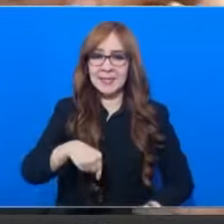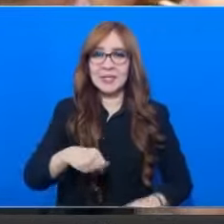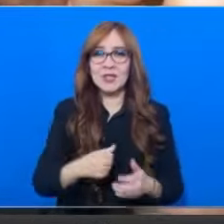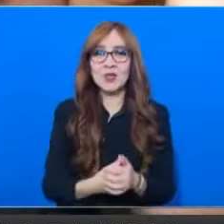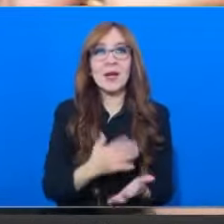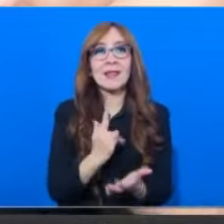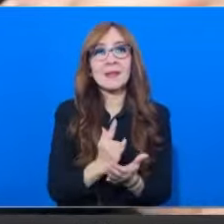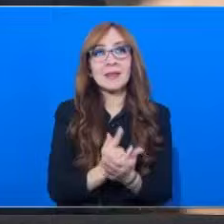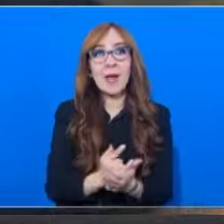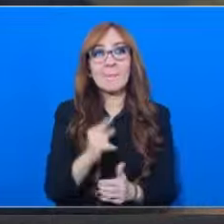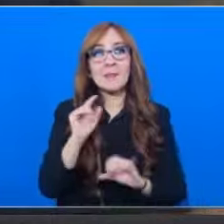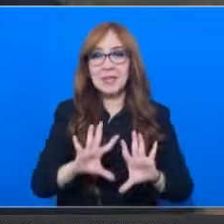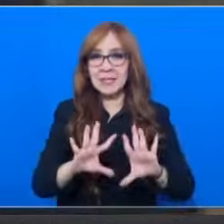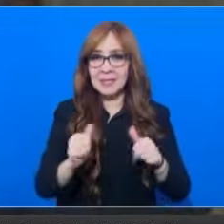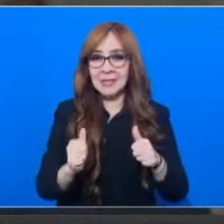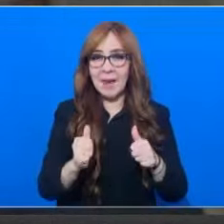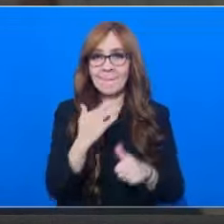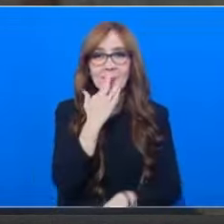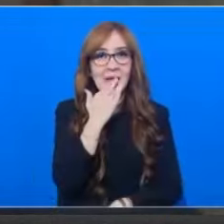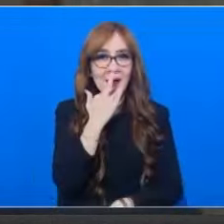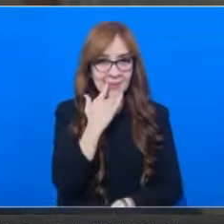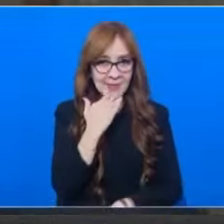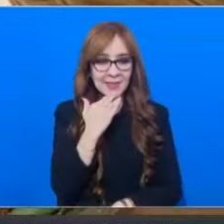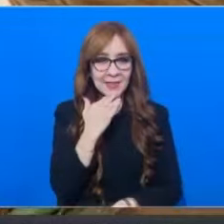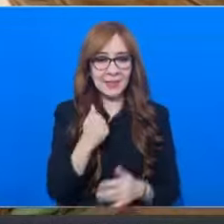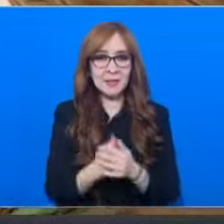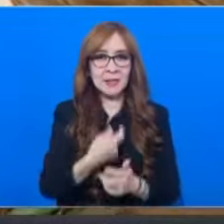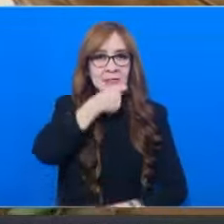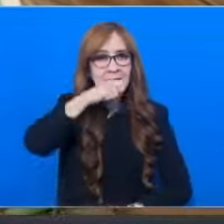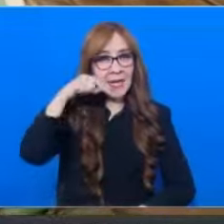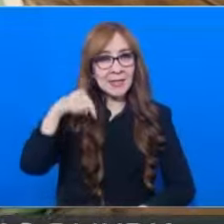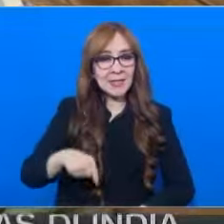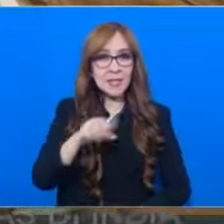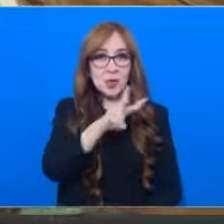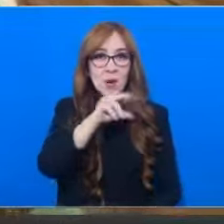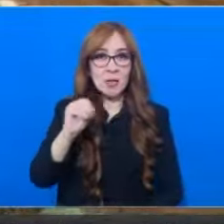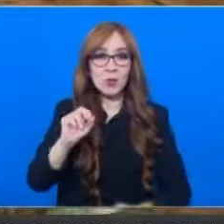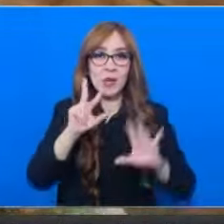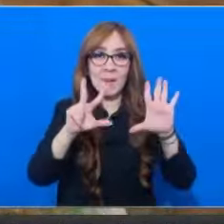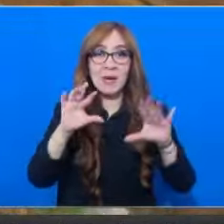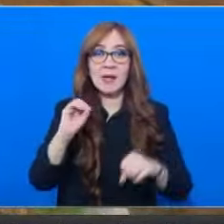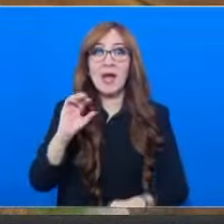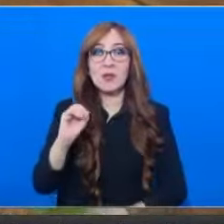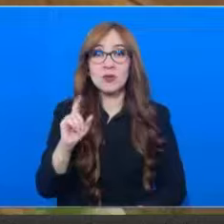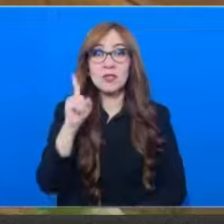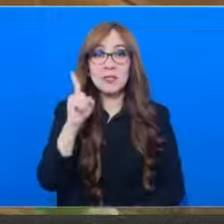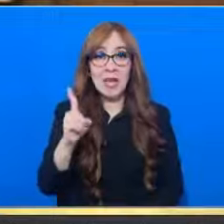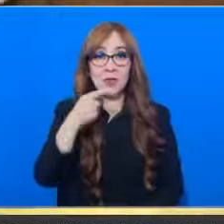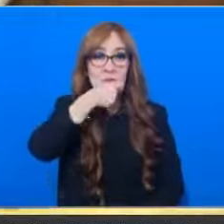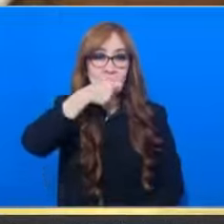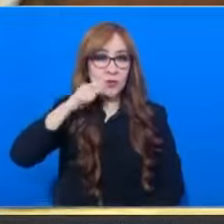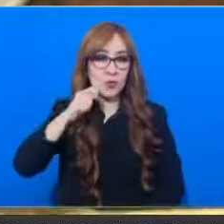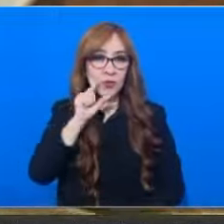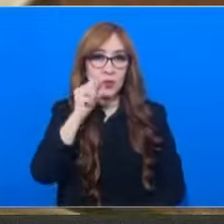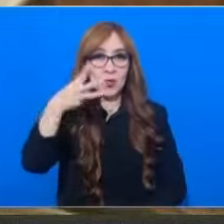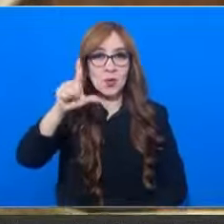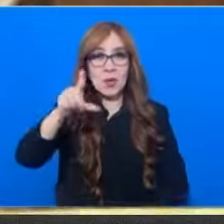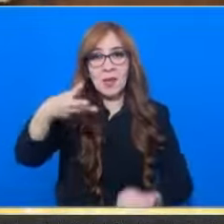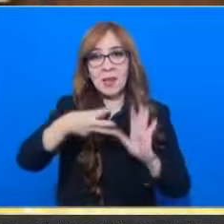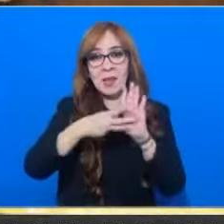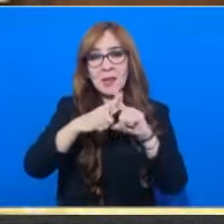sate. For your info, harga sate di sini dibanderol Rp2.800 per tusuk untuk sate lemak, sementara Rp3.000